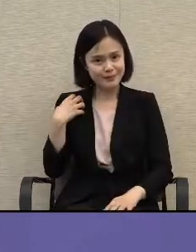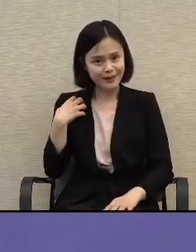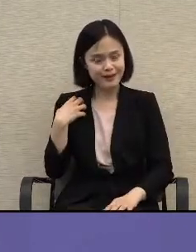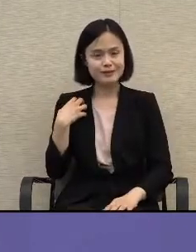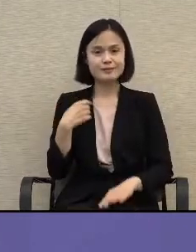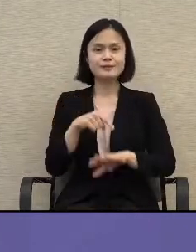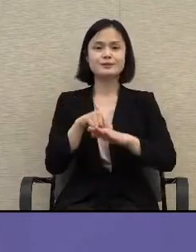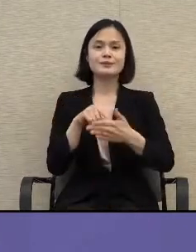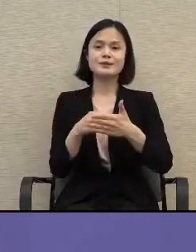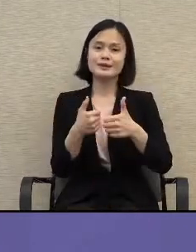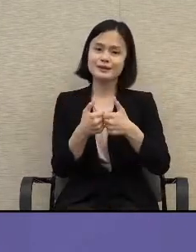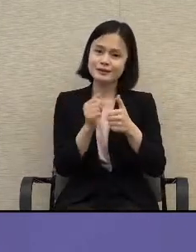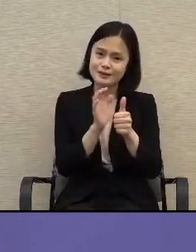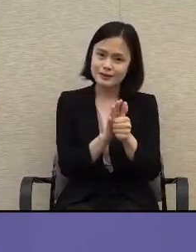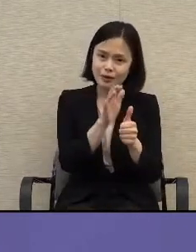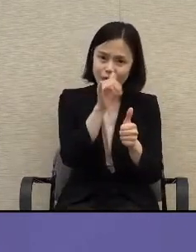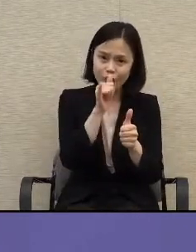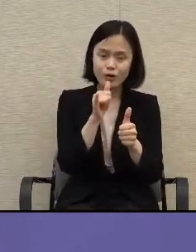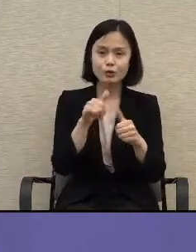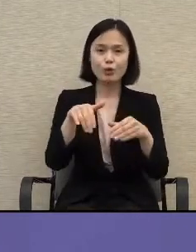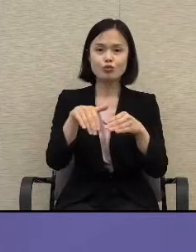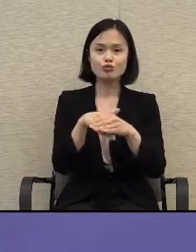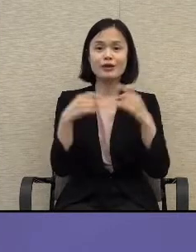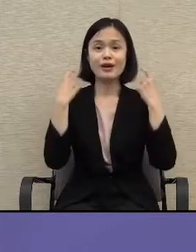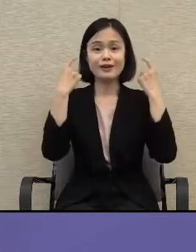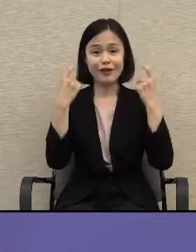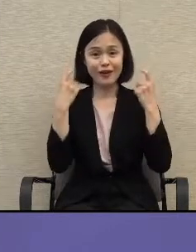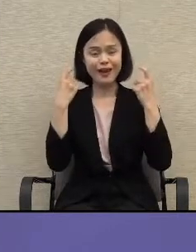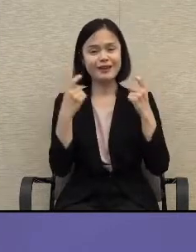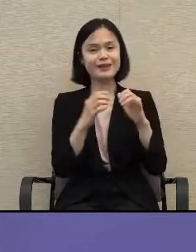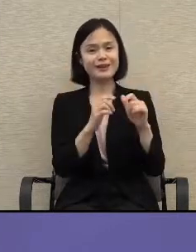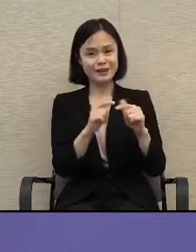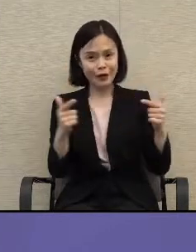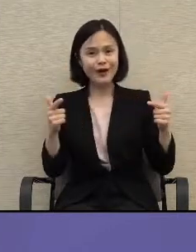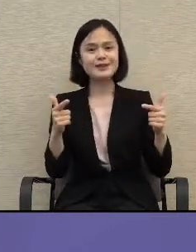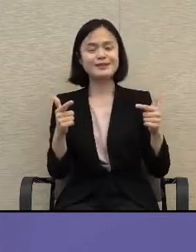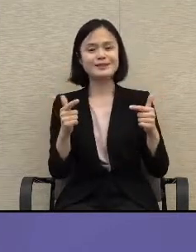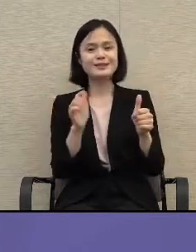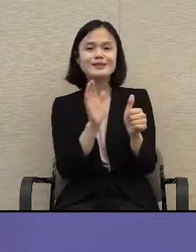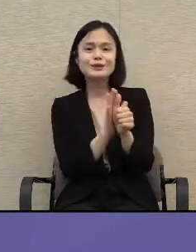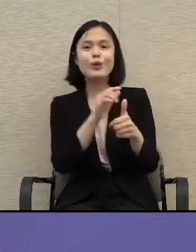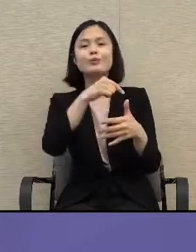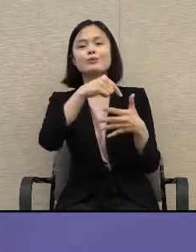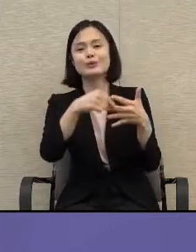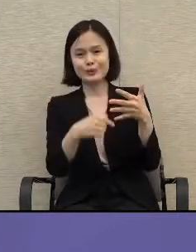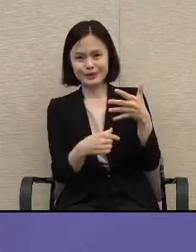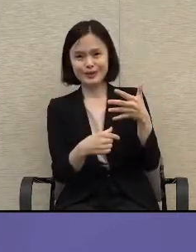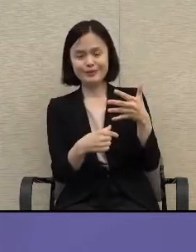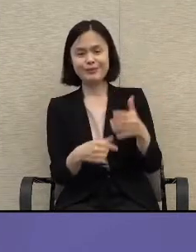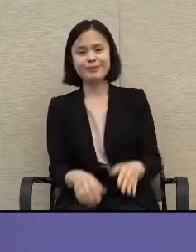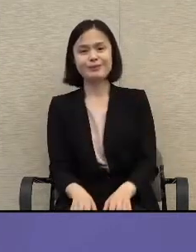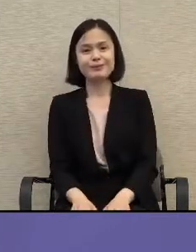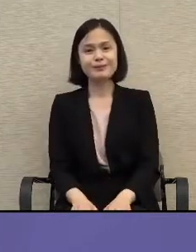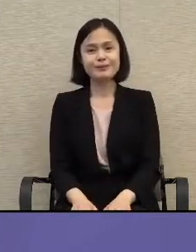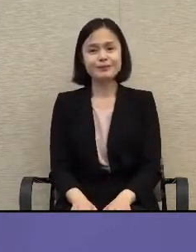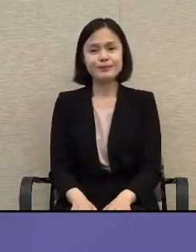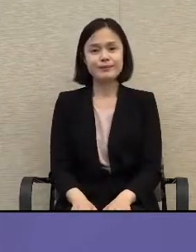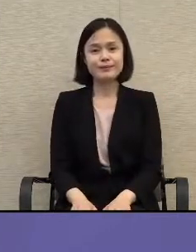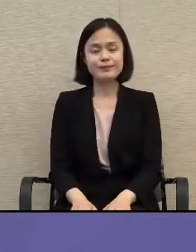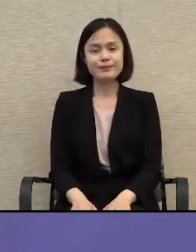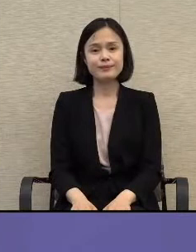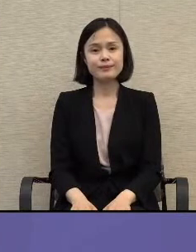하고, 문화, 여가, 힐링의 차원에서의 다양한 사업들이 진행이 되고 있습니다. 그래서 뭐 말씀드리면 아까